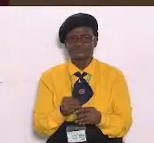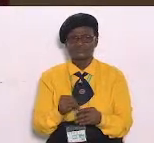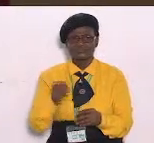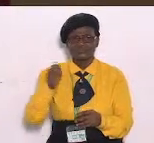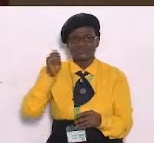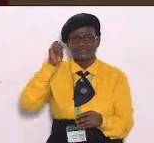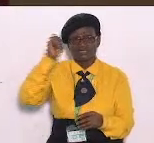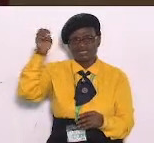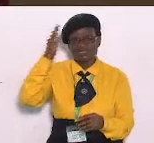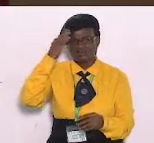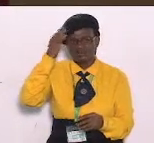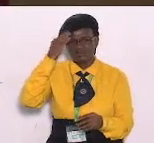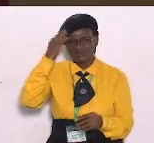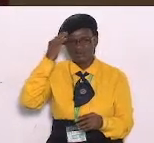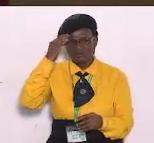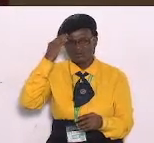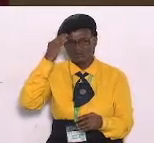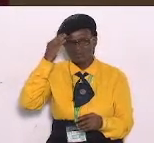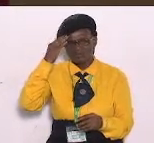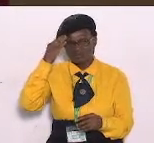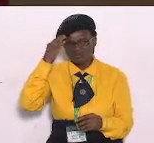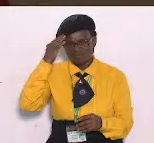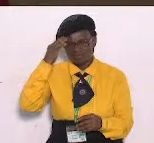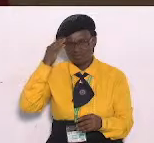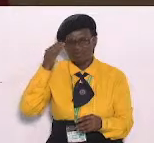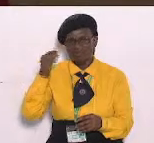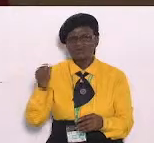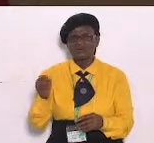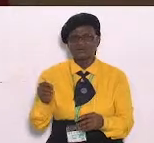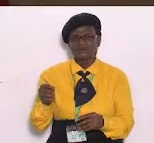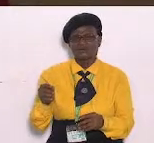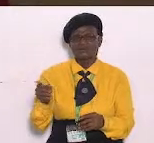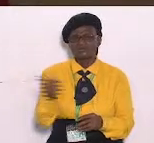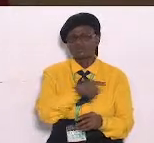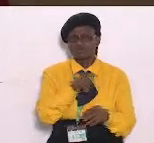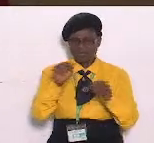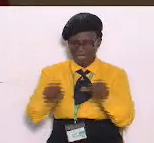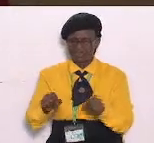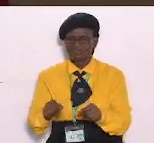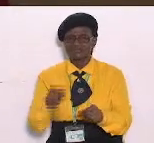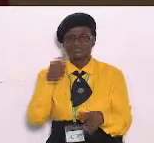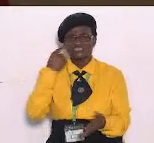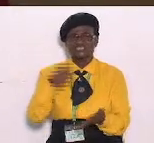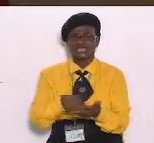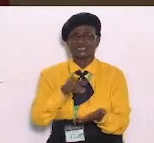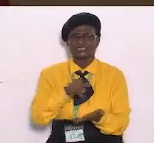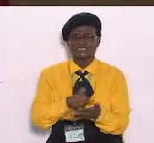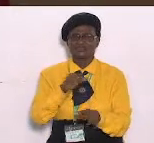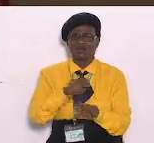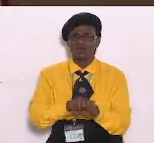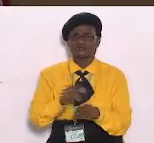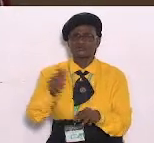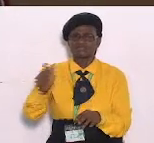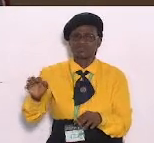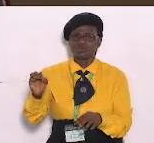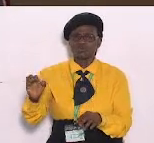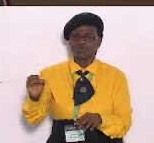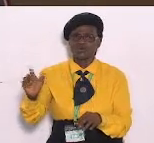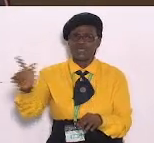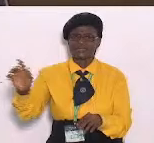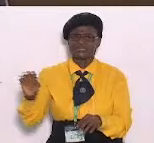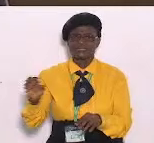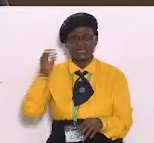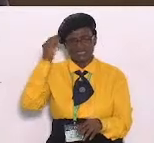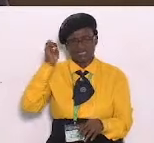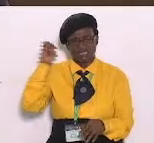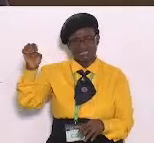Juifs nous ne pouvons pas rejeter cela vous pouvez chercher cela dans Google